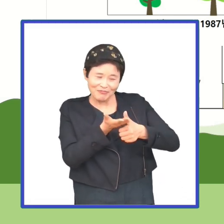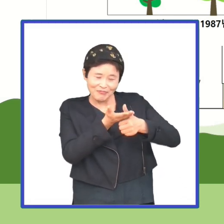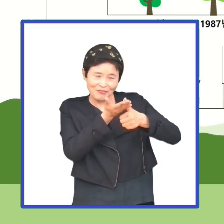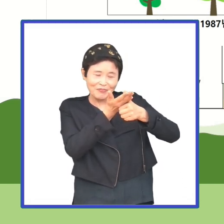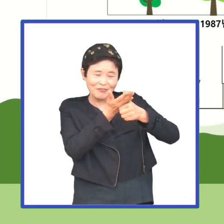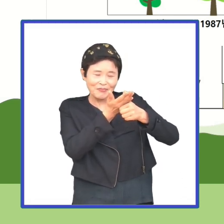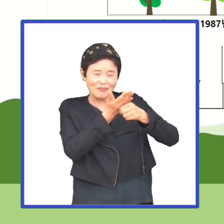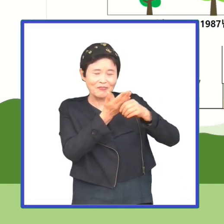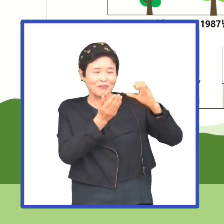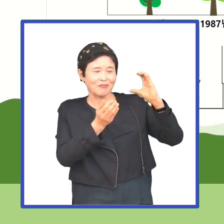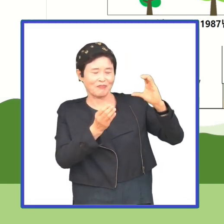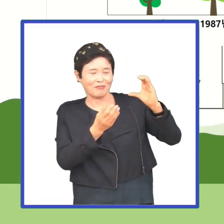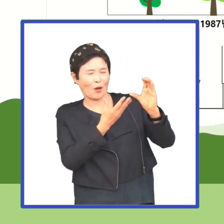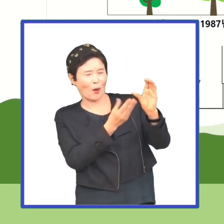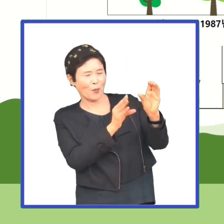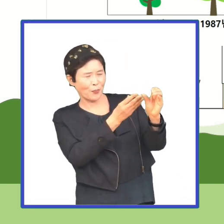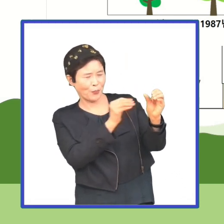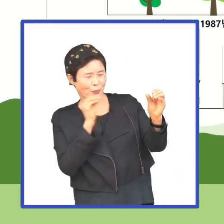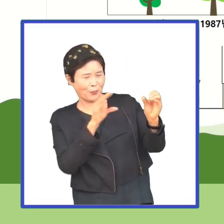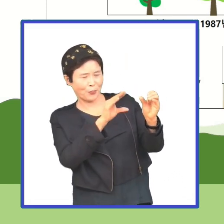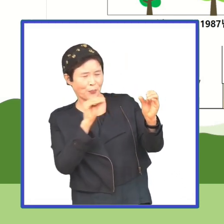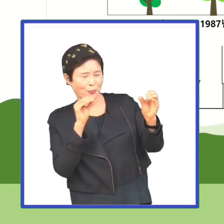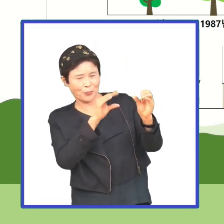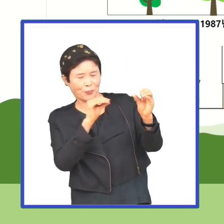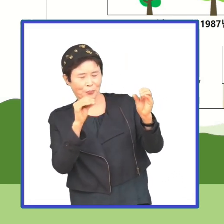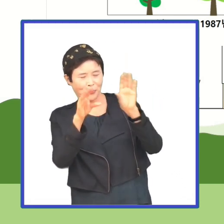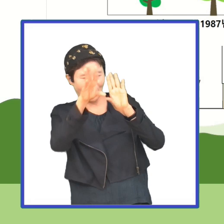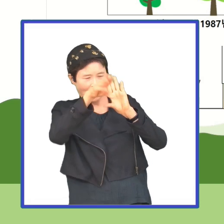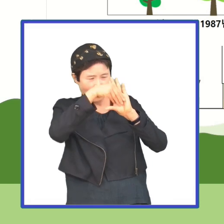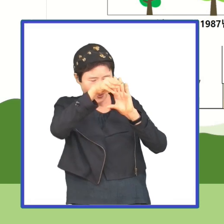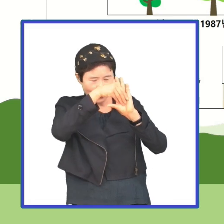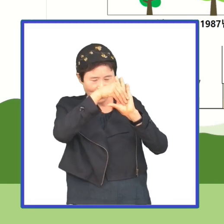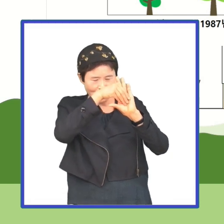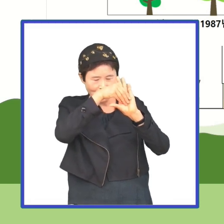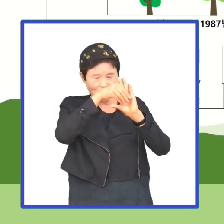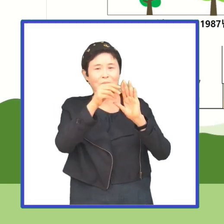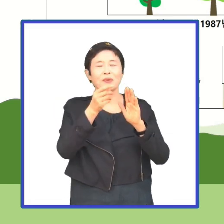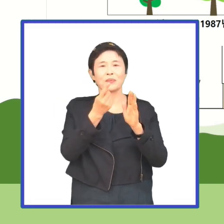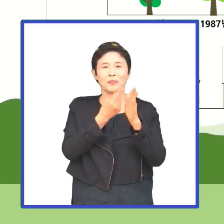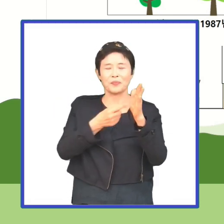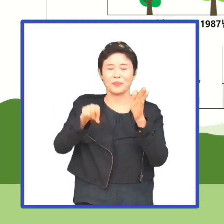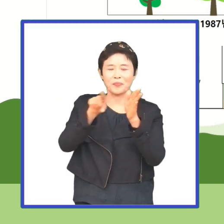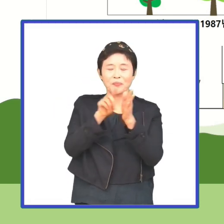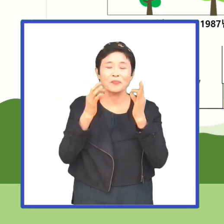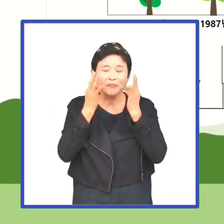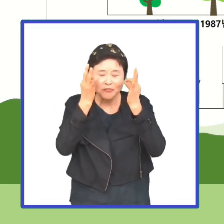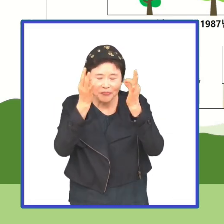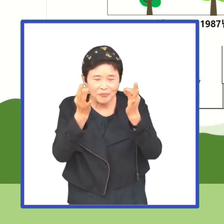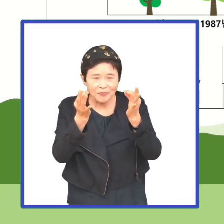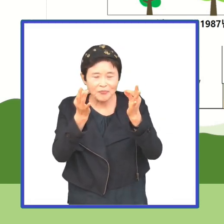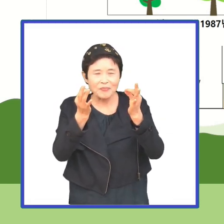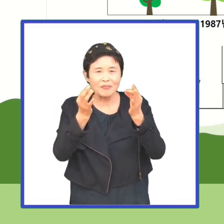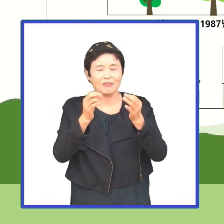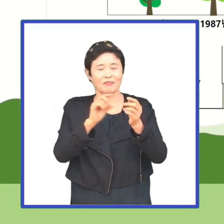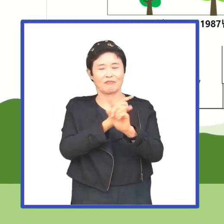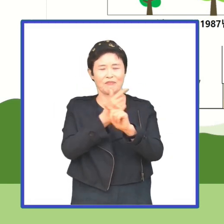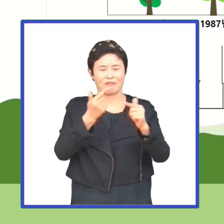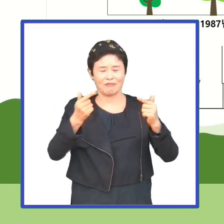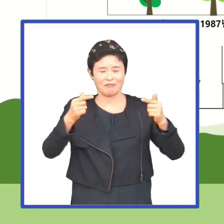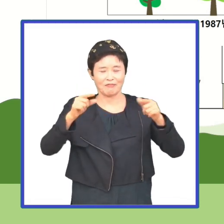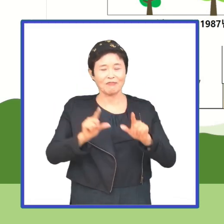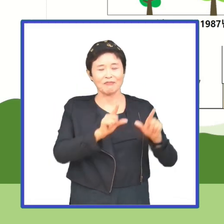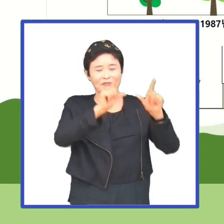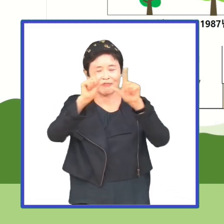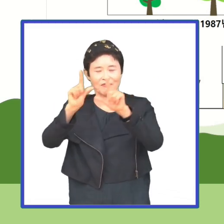흡수 능력을 더 높이기 위해 노력하고 있고요. 뿐만 아니라 잘 가꾸어진 숲은 생물 다양성이 높기